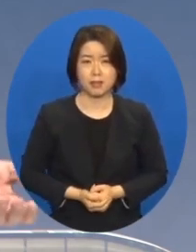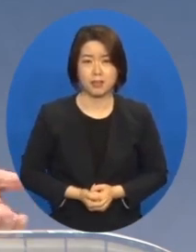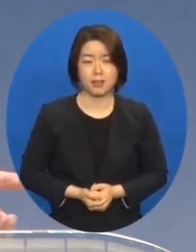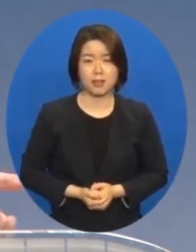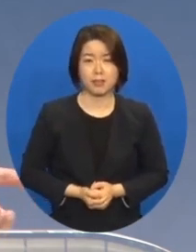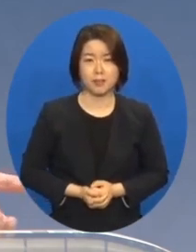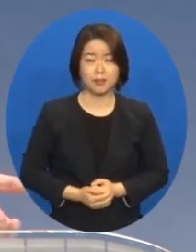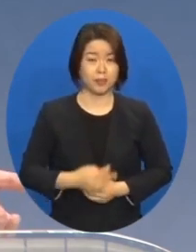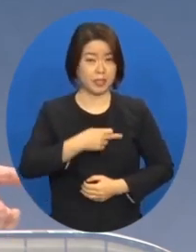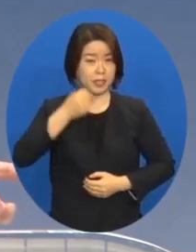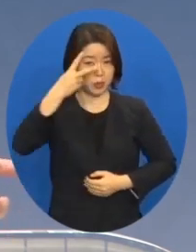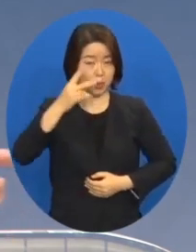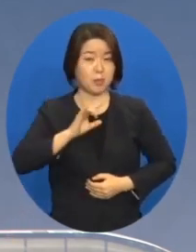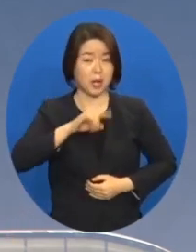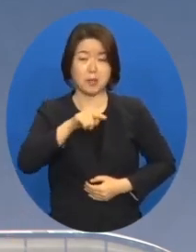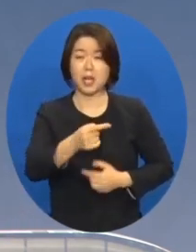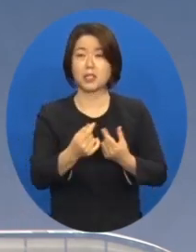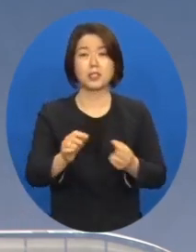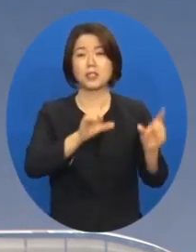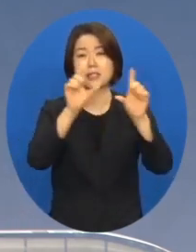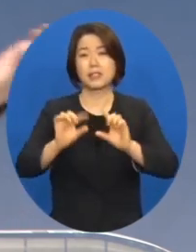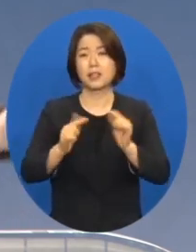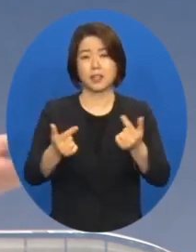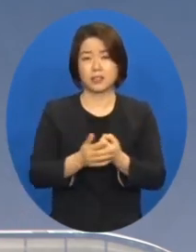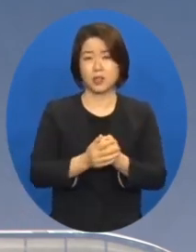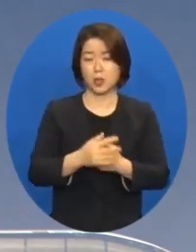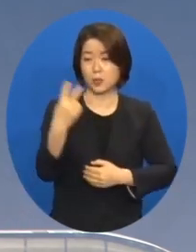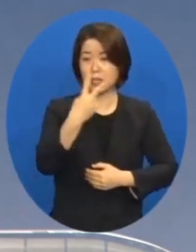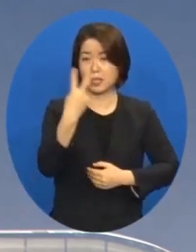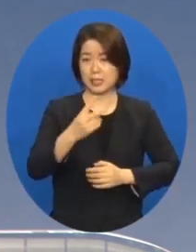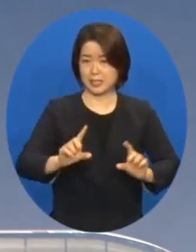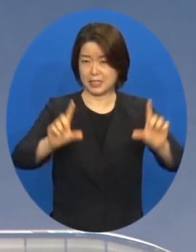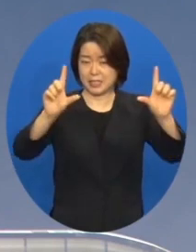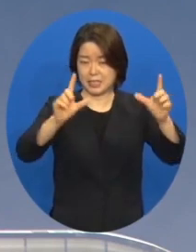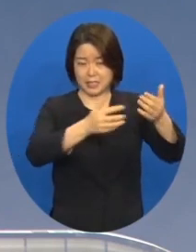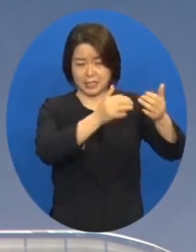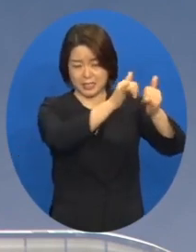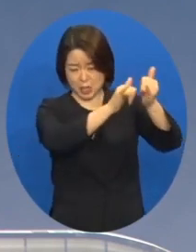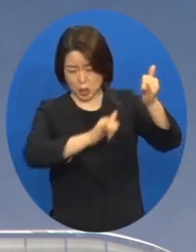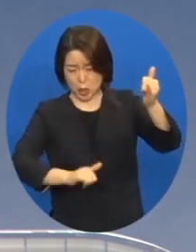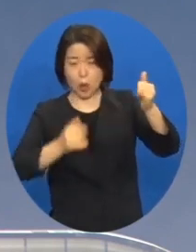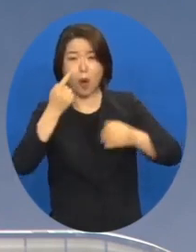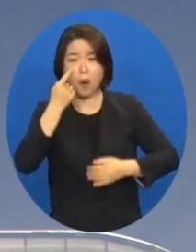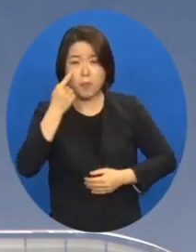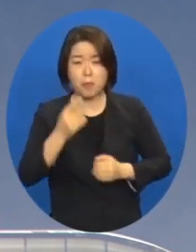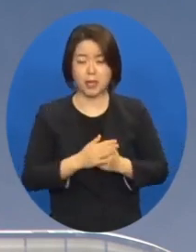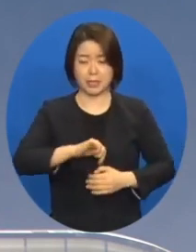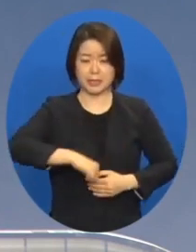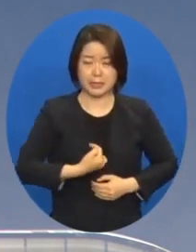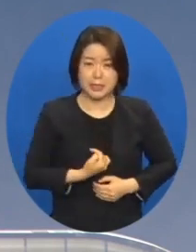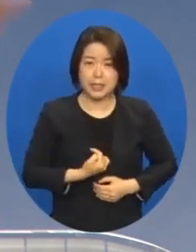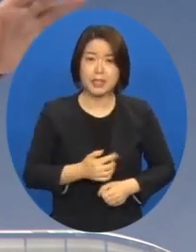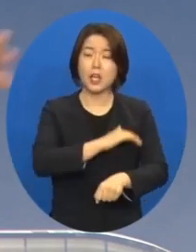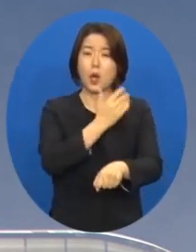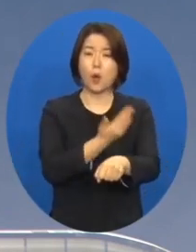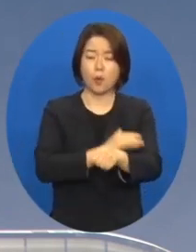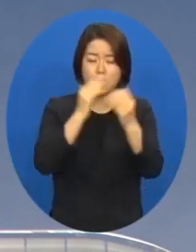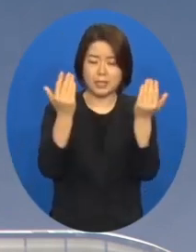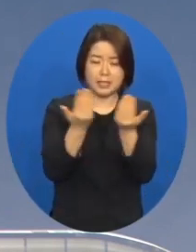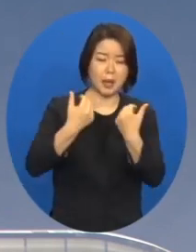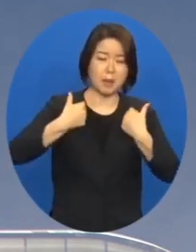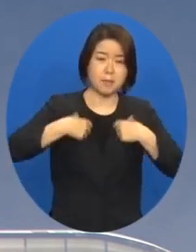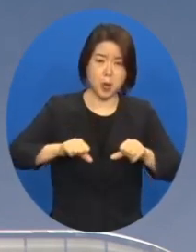사도 바울만 그렇게 산 게 아닙니다. 지난 2000년 기독교 역사를 보면 정말 자기 자신의 권리를 다